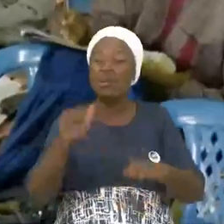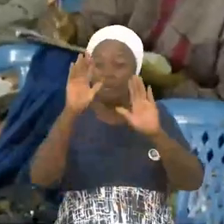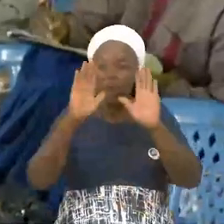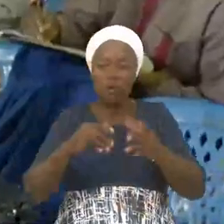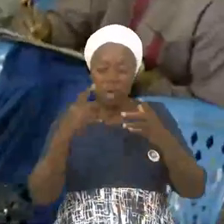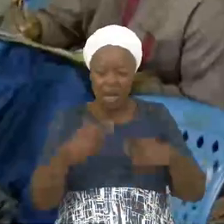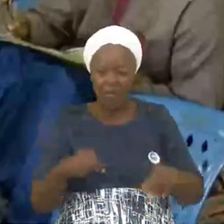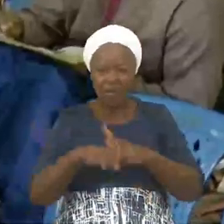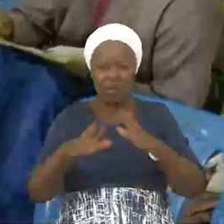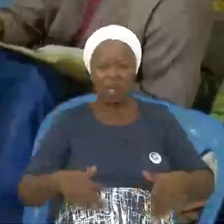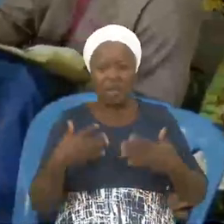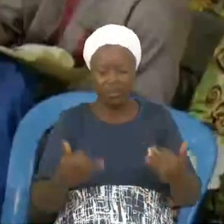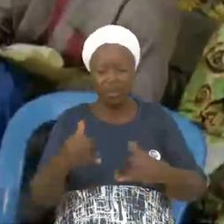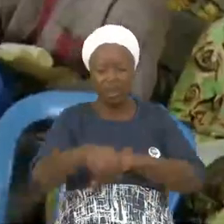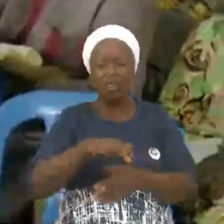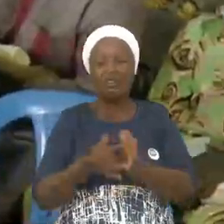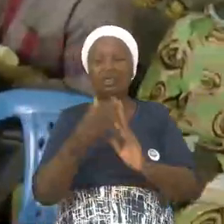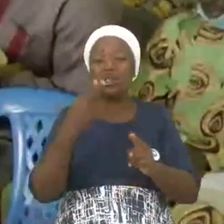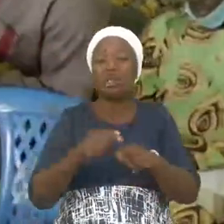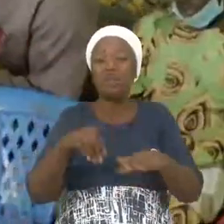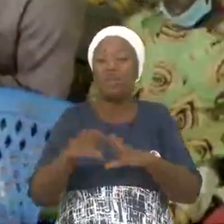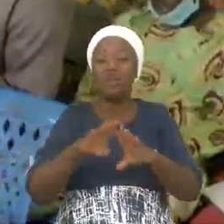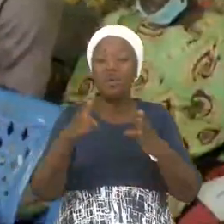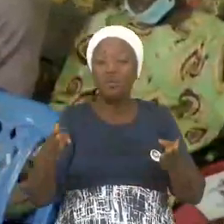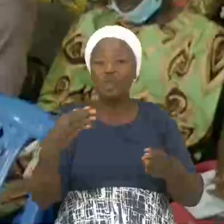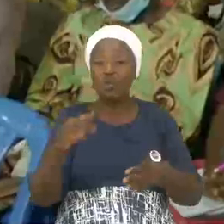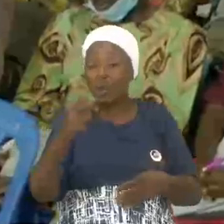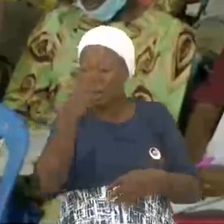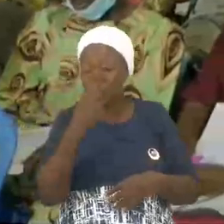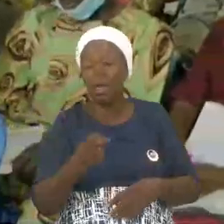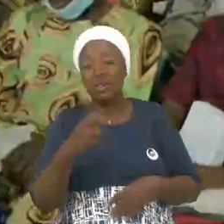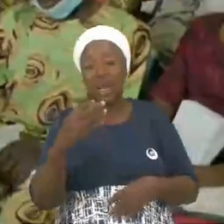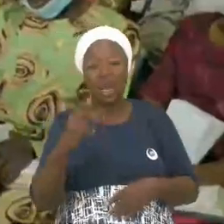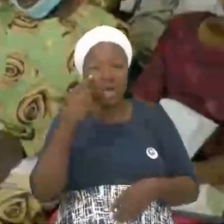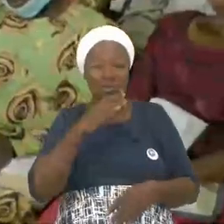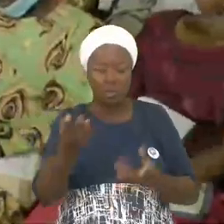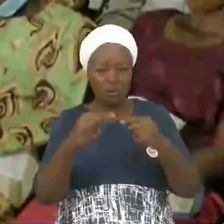ce que tu m'as dit de faire. Un miracle viendra pour toi là-bas ce soir.